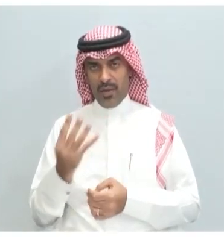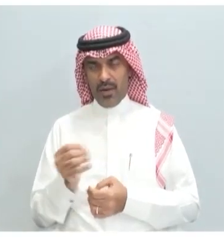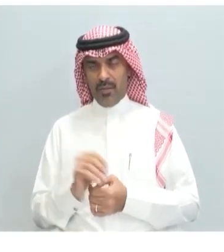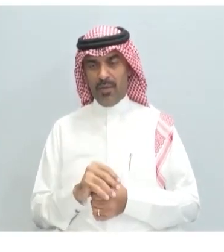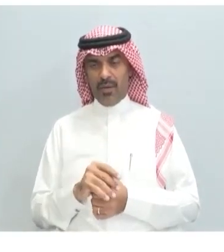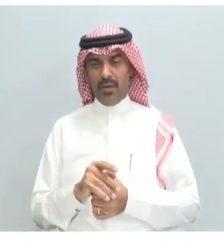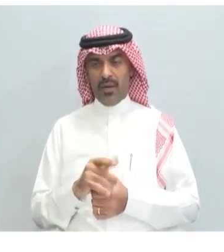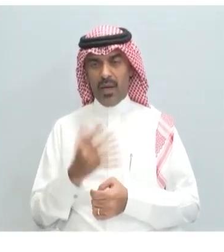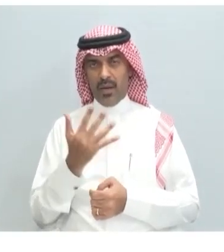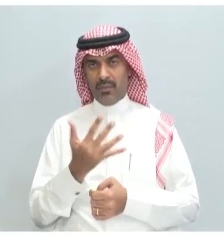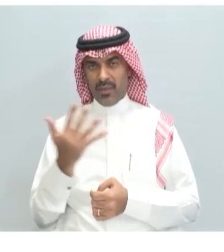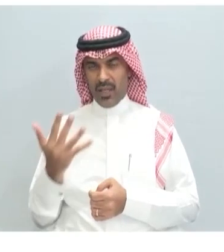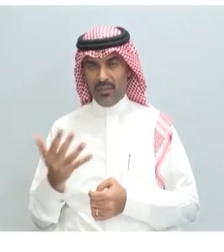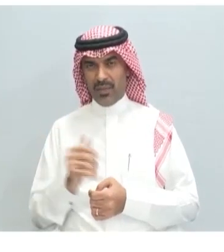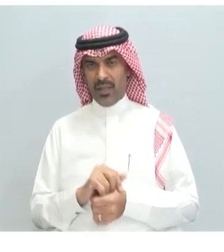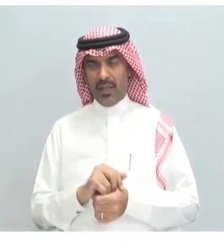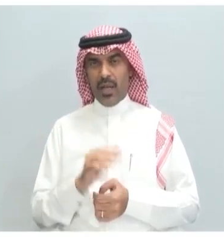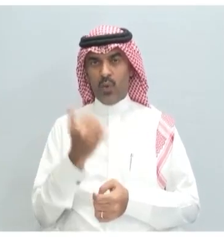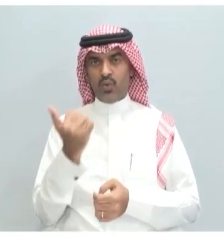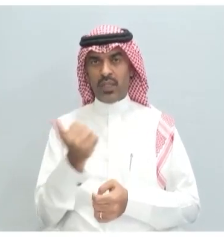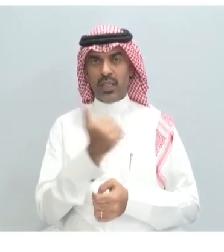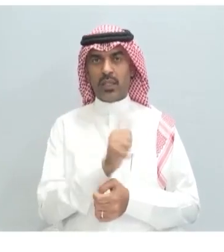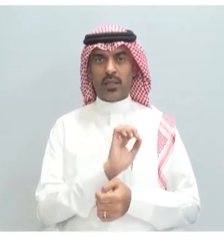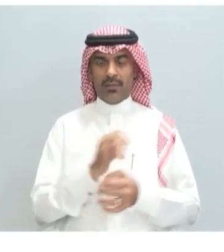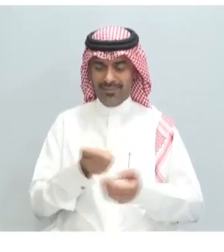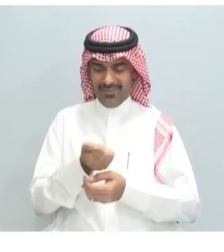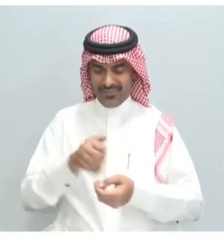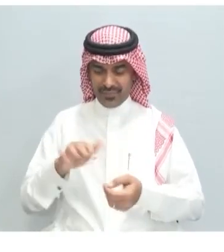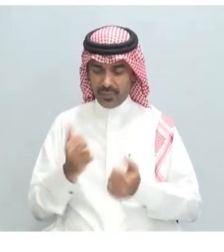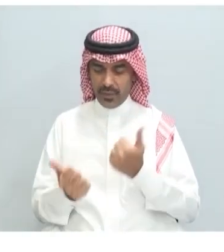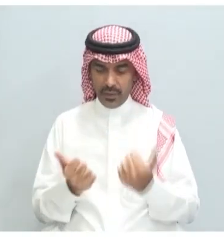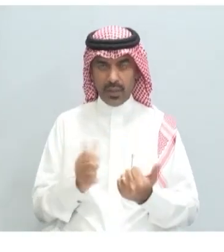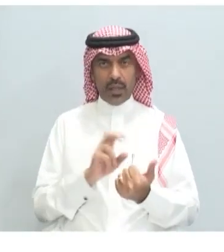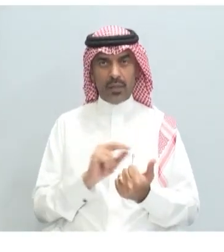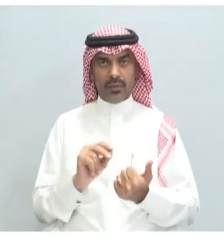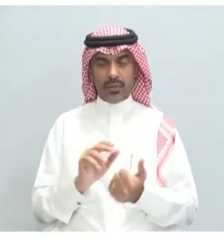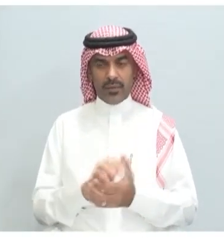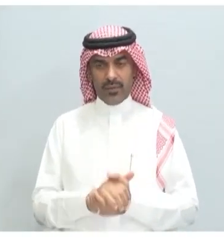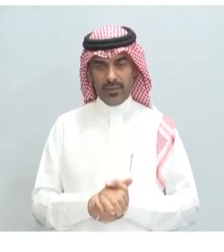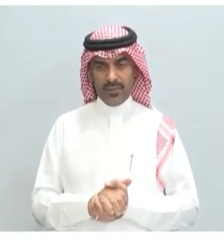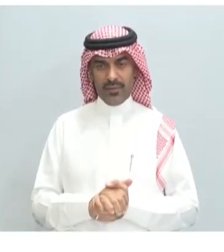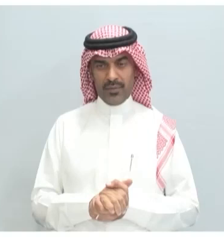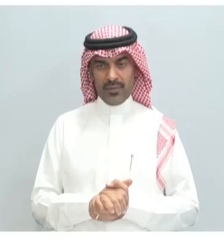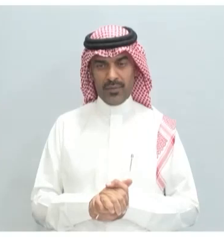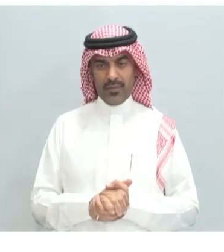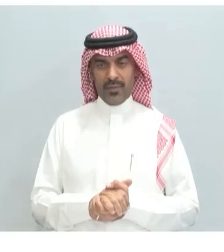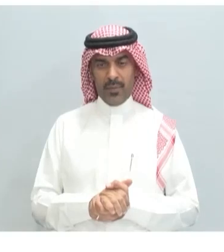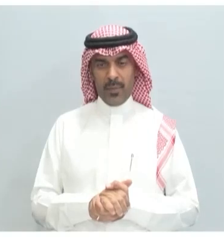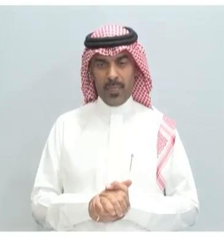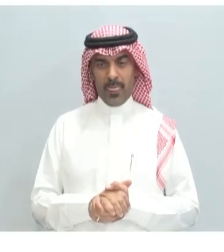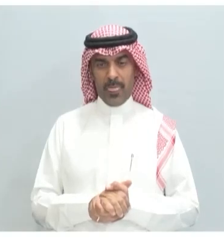واربعه يا خم وخمس هذه اللي هي يكون لها نفس الوجه الظاهر والحادثه